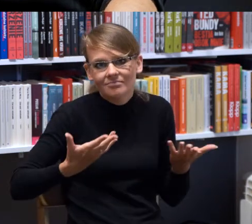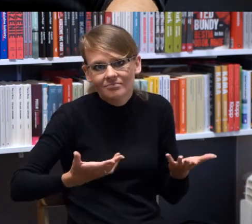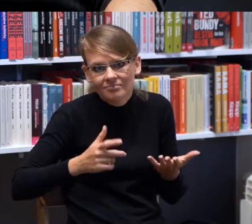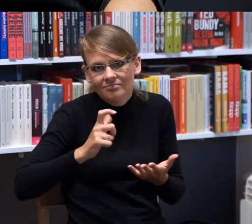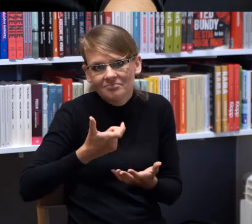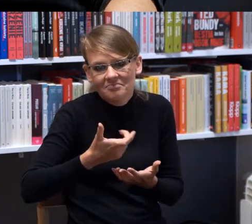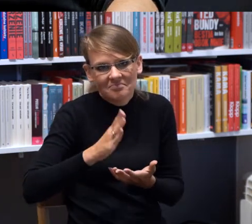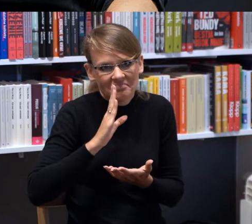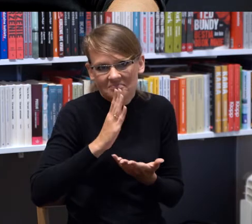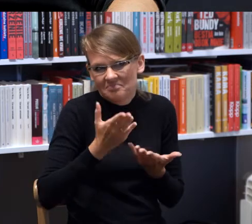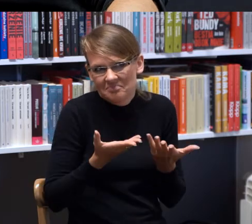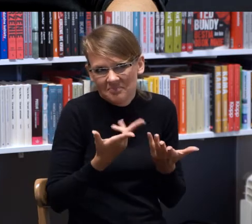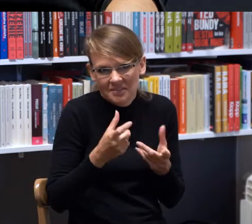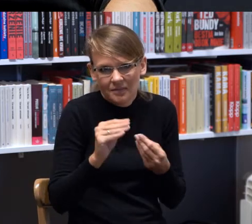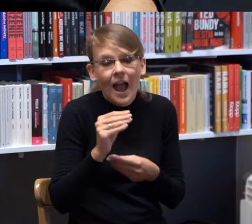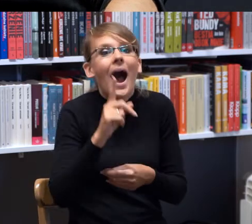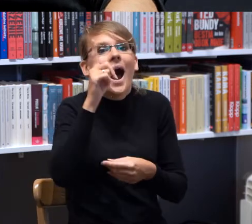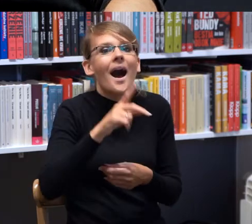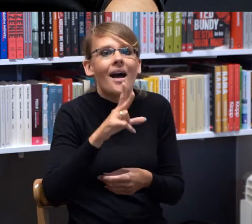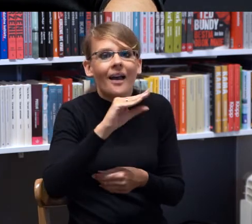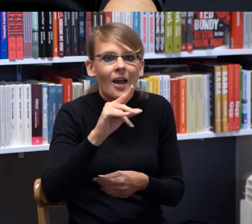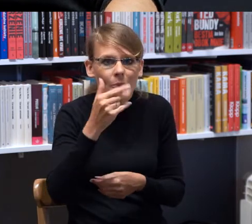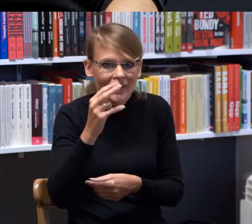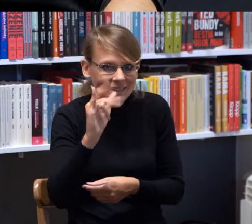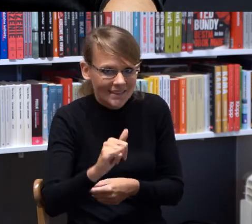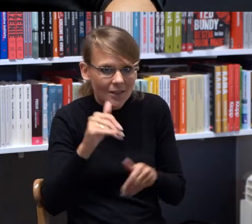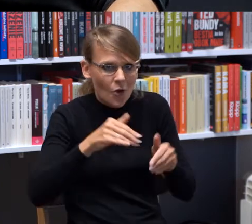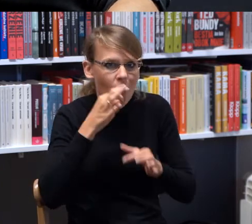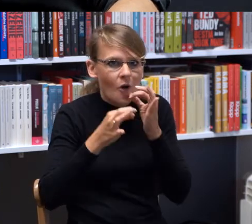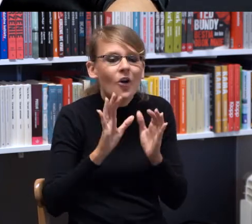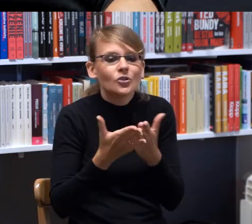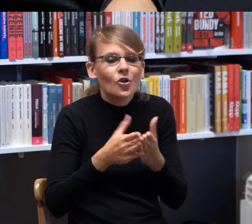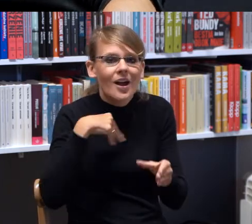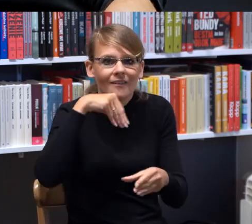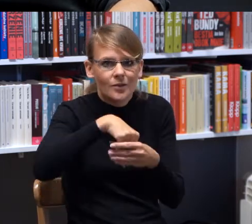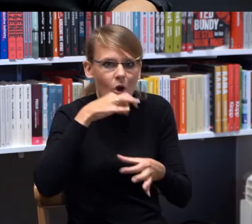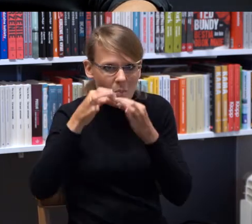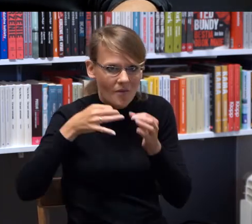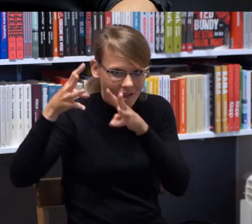I chyba już więcej nie... A, Kępiński. Mogę powiedzieć jeszcze o Kępińskim, bo ja go przywołuję w tej książce.